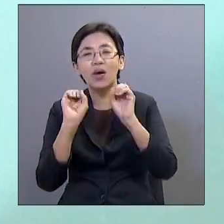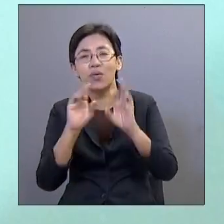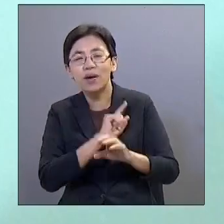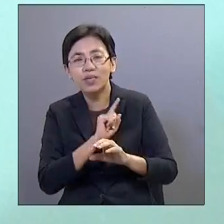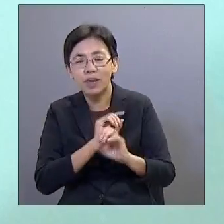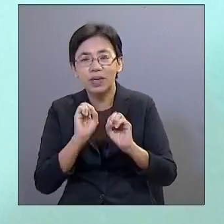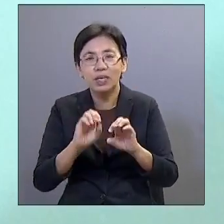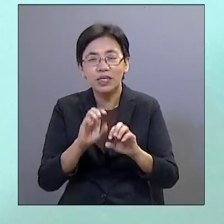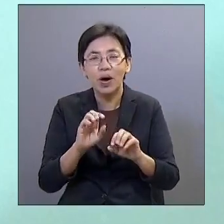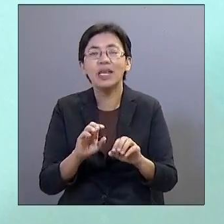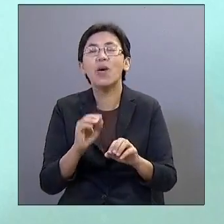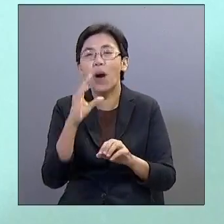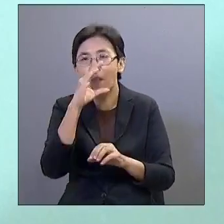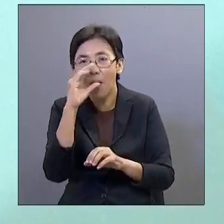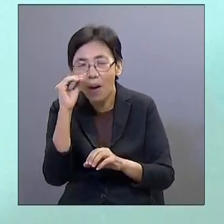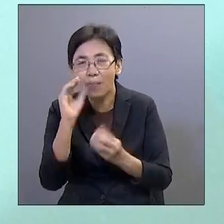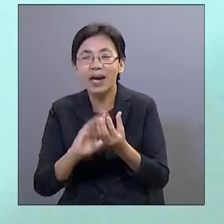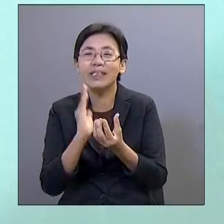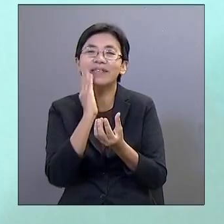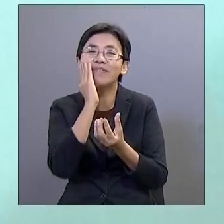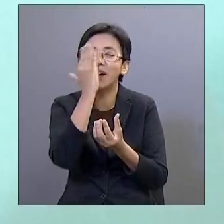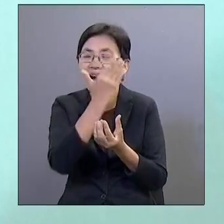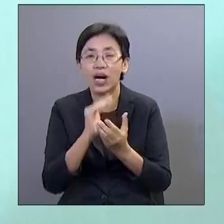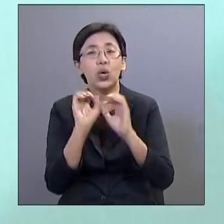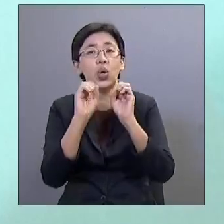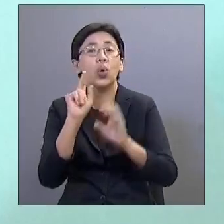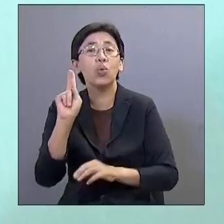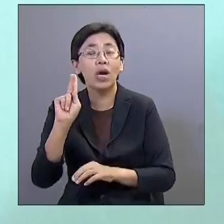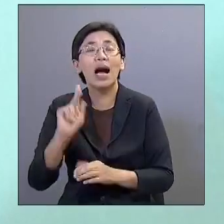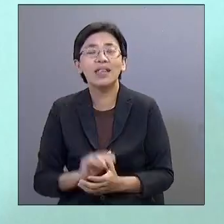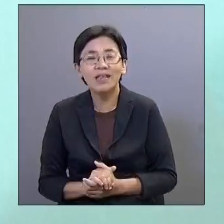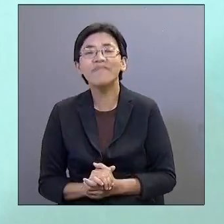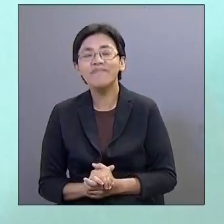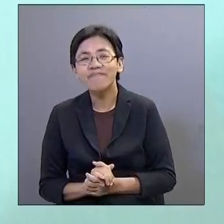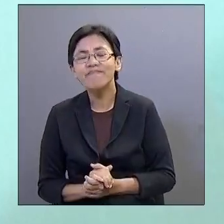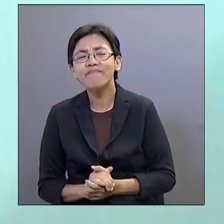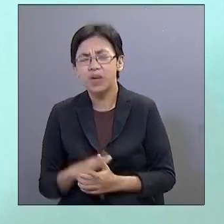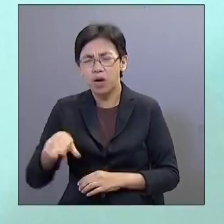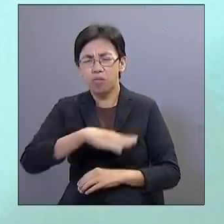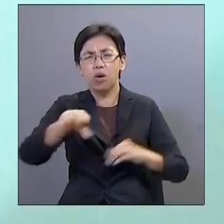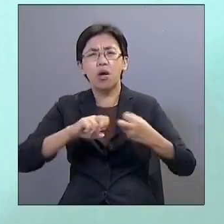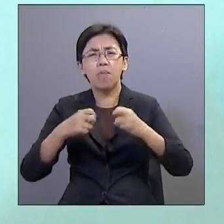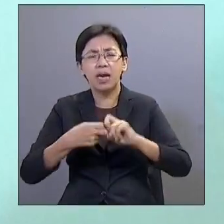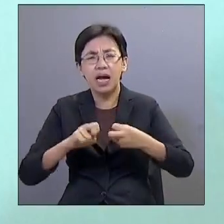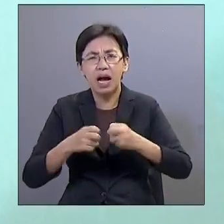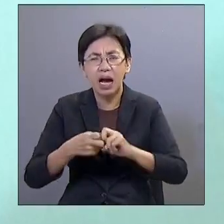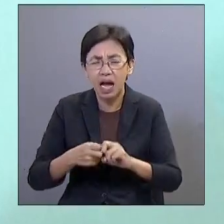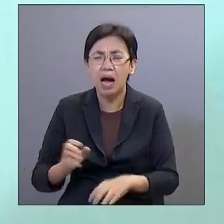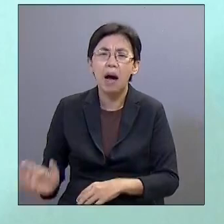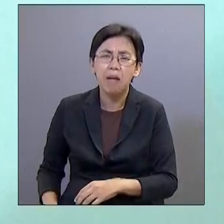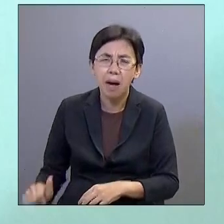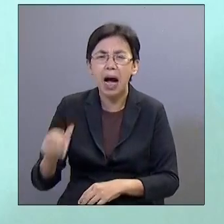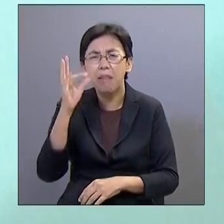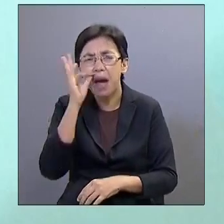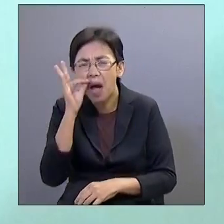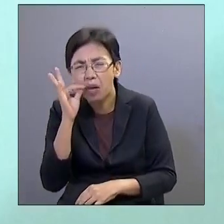ความหอมและเครื่องสำอางค่ะคราวนี้ครูการบอกว่าหลายๆท่านเนี่ยนะคะประสบปัญหาสัตว์เลี้ยงที่ไม่ค่อยจะชอบอาบน้ำโด